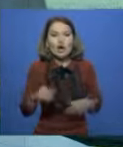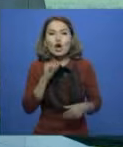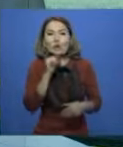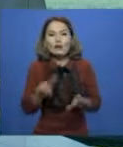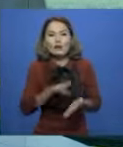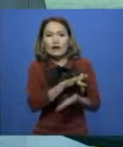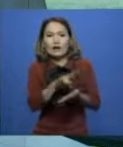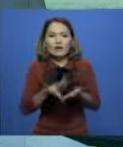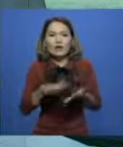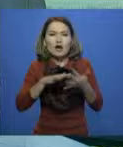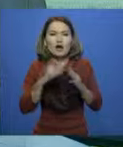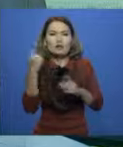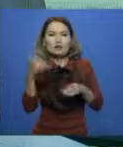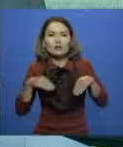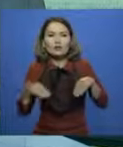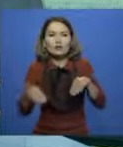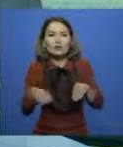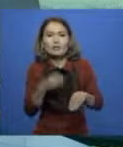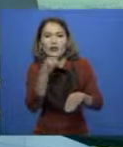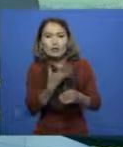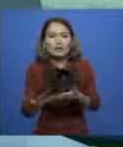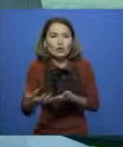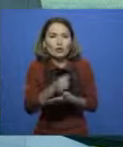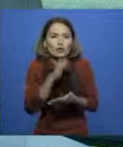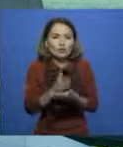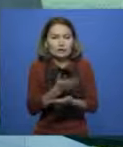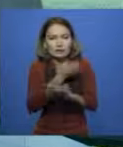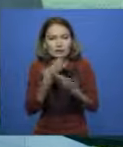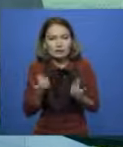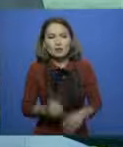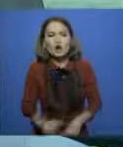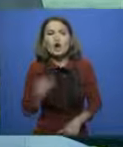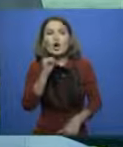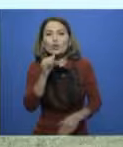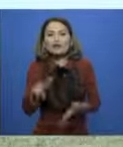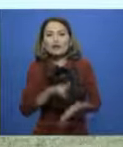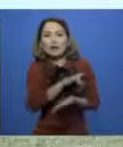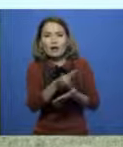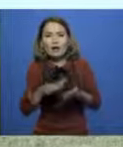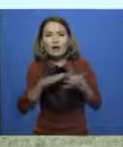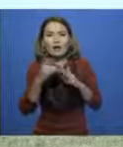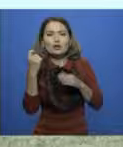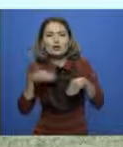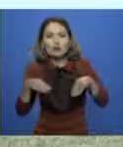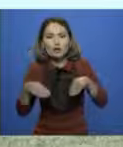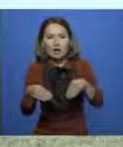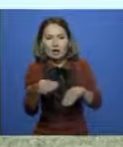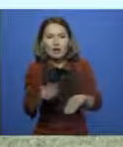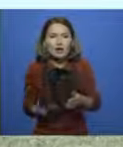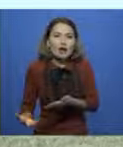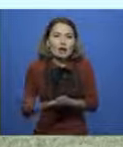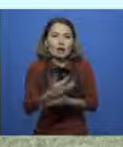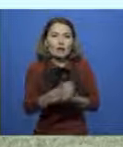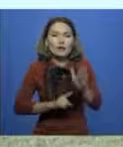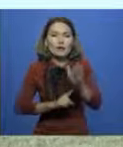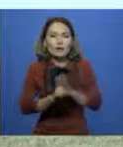Қостанайлық дихандардың қарқыны қалай? Армысыздар, Астана. Қостанай облысында егін орағы енді қарқын ала бастады. Бүгінгі күнге